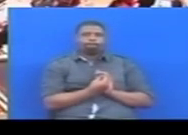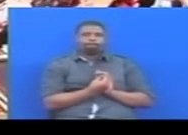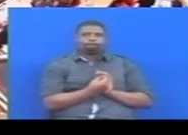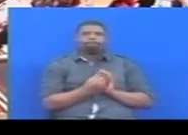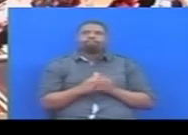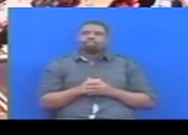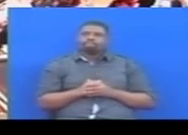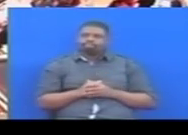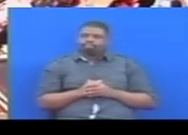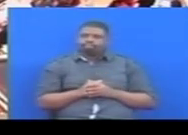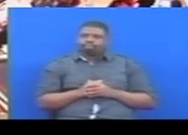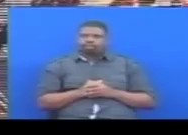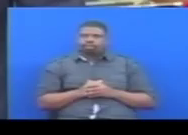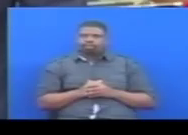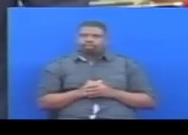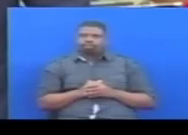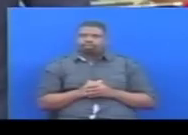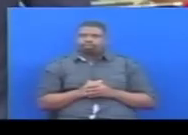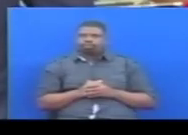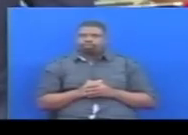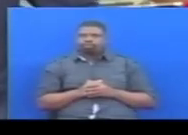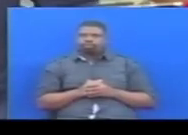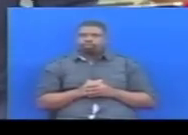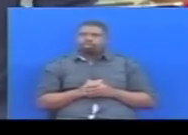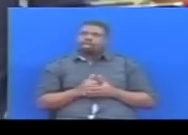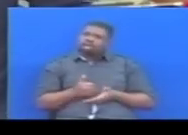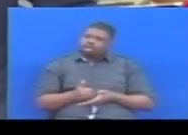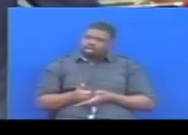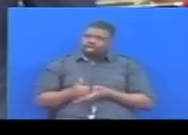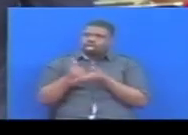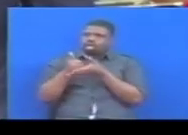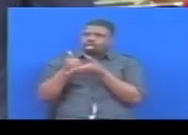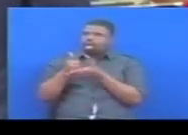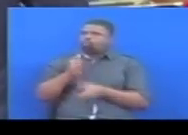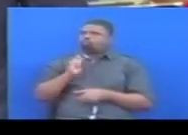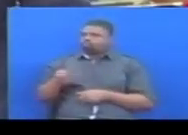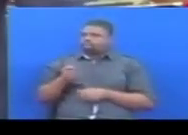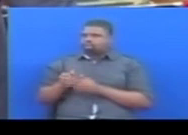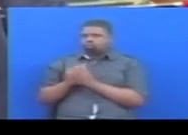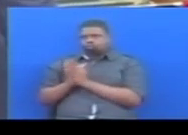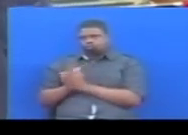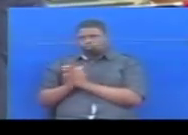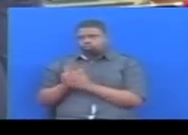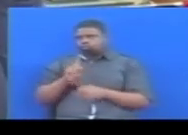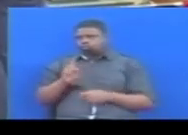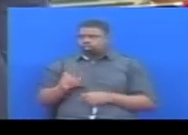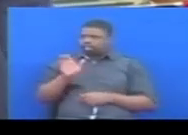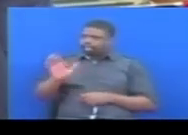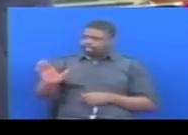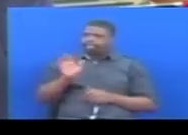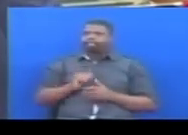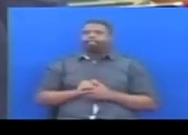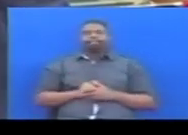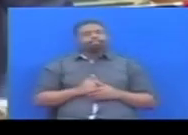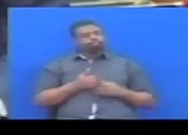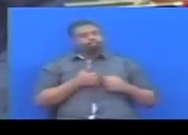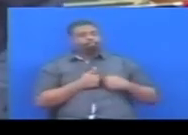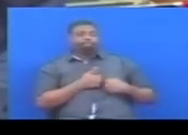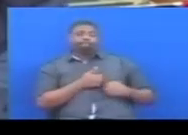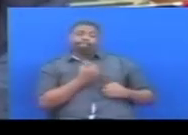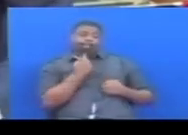Mheshimiwa Naibu Spika, nimshukuru sana Mheshimiwa Mabula kwa swali lake. Nitake tu kusema kwamba baada